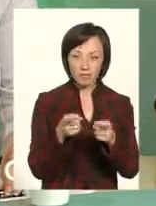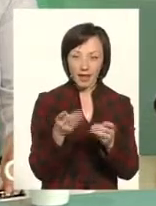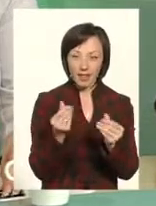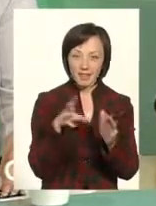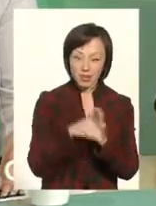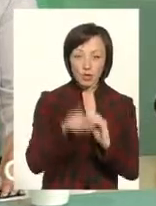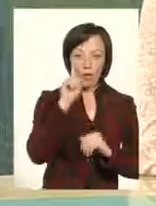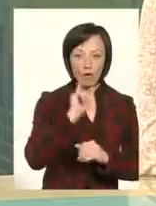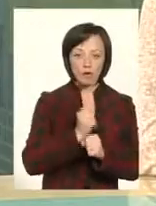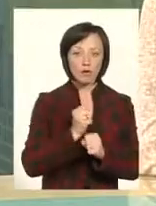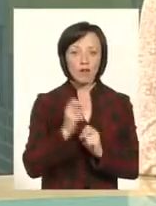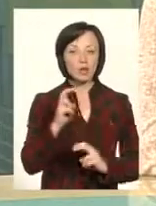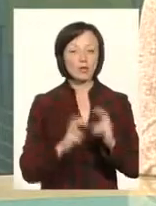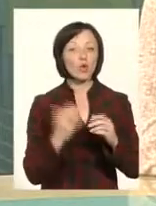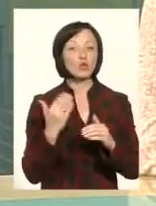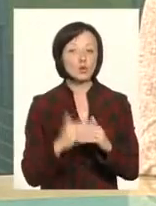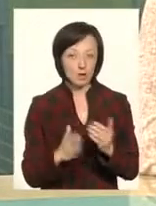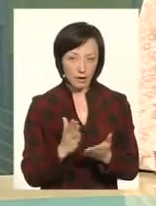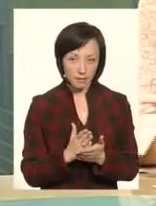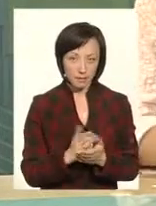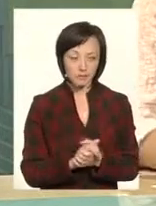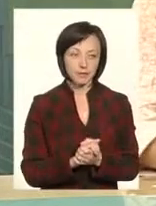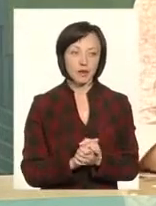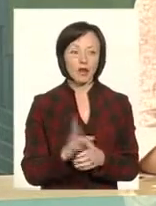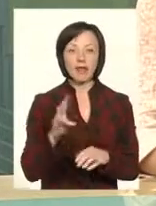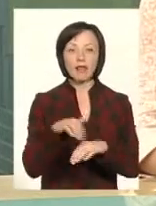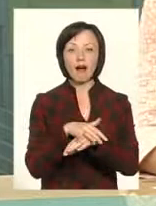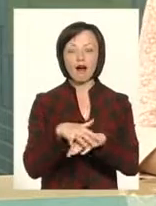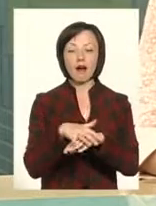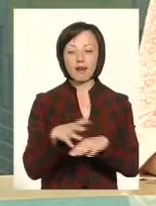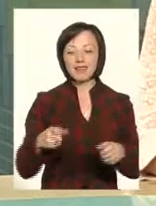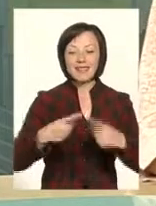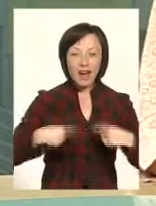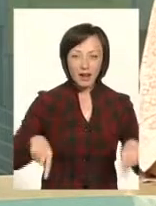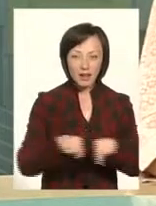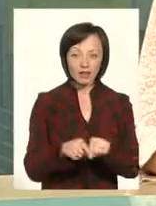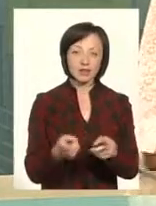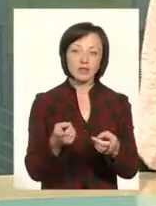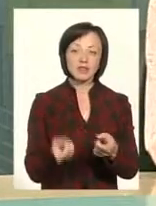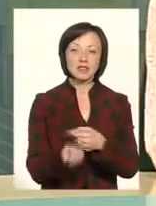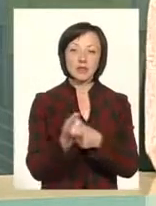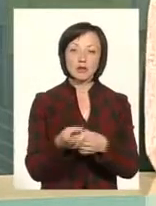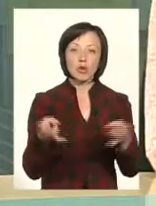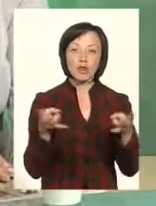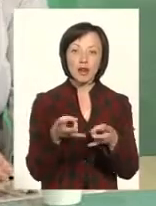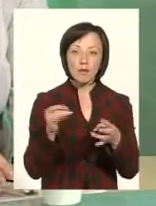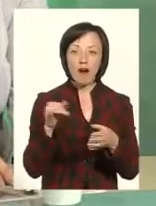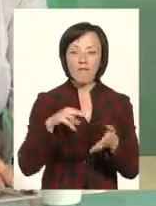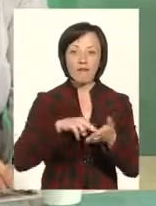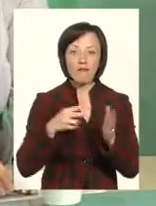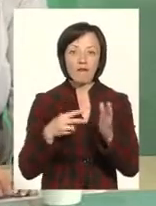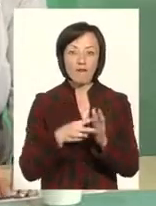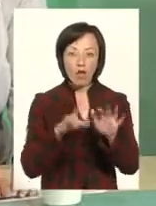комфортно працювали ті підприємства, які вже працюють. Які тобто вже на ринку мають... з'явилася потреба в логістах. Абсолютно правильно.